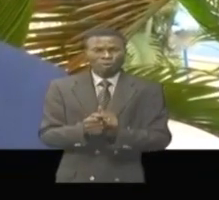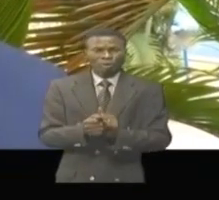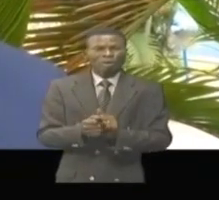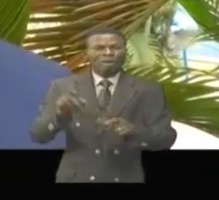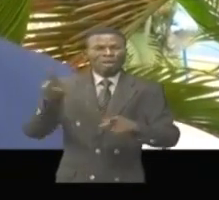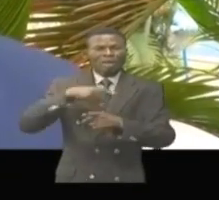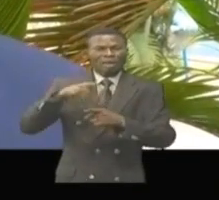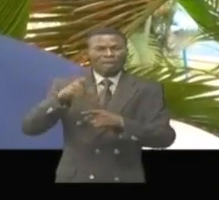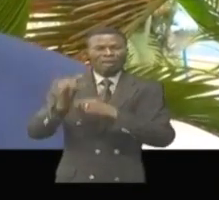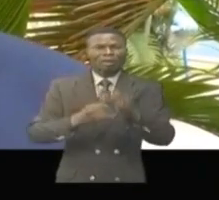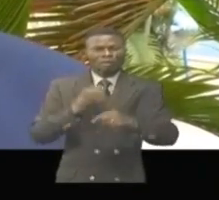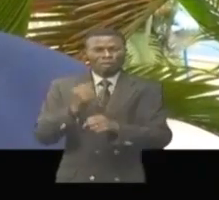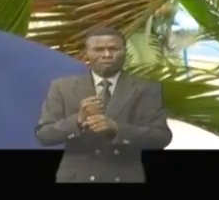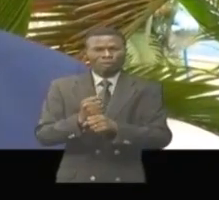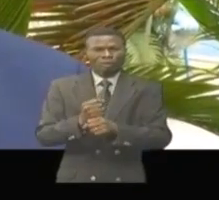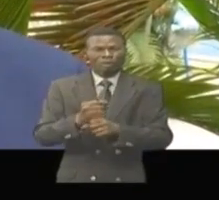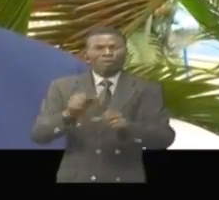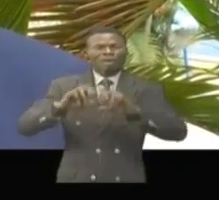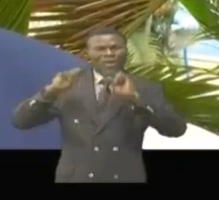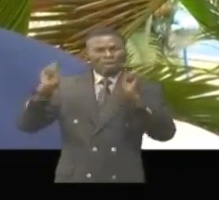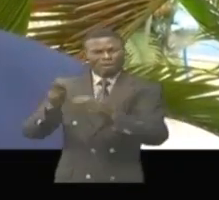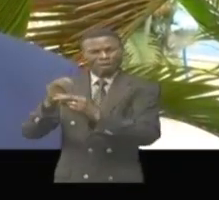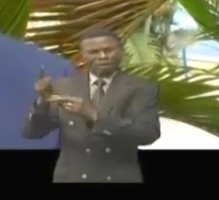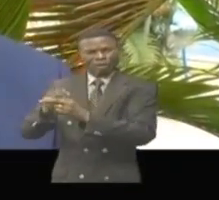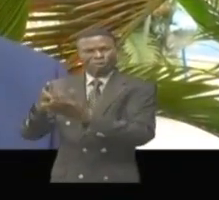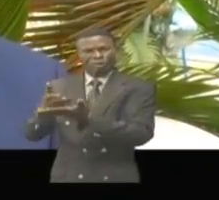interprofessionnelle, intersectorielle,